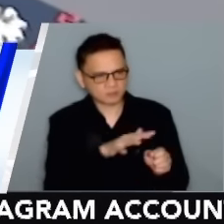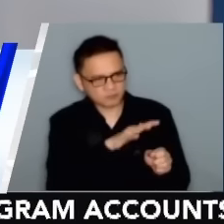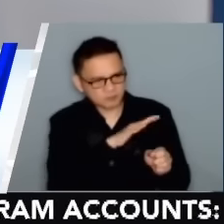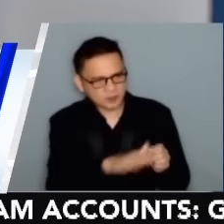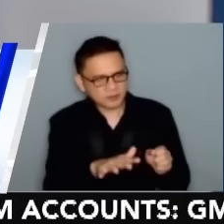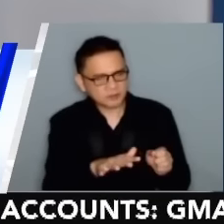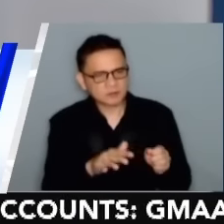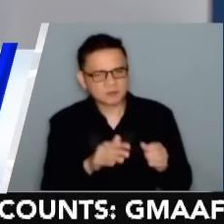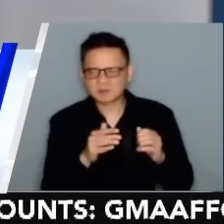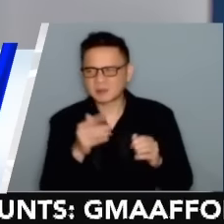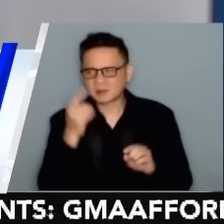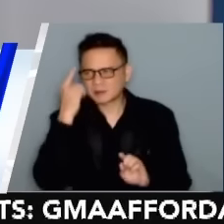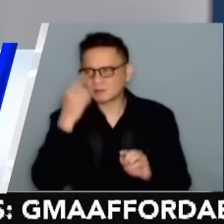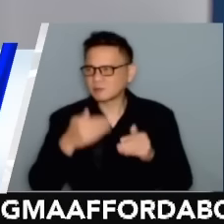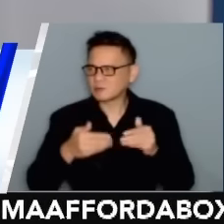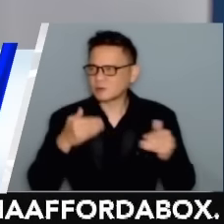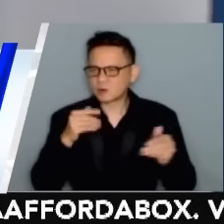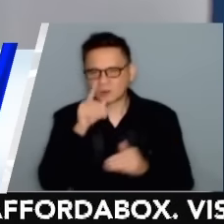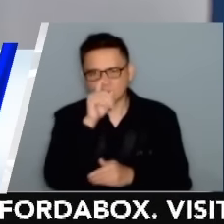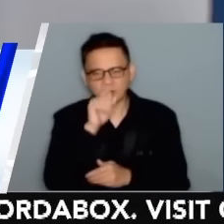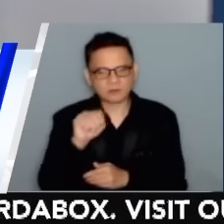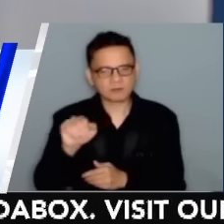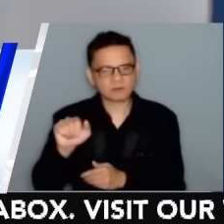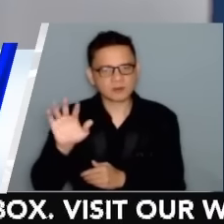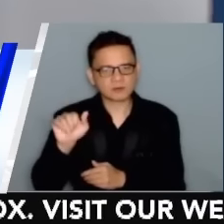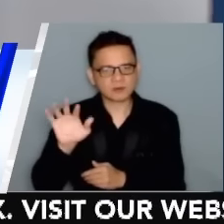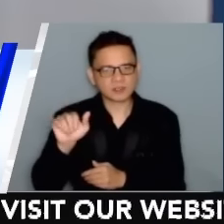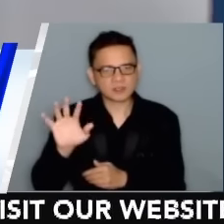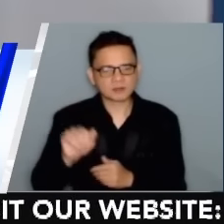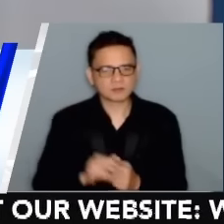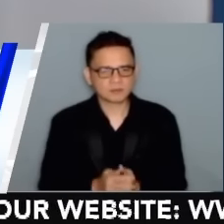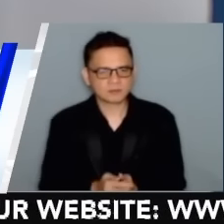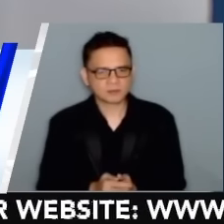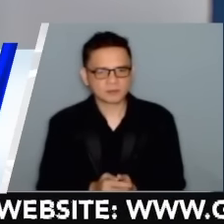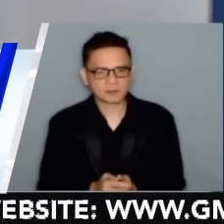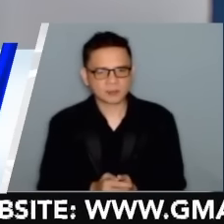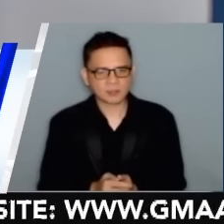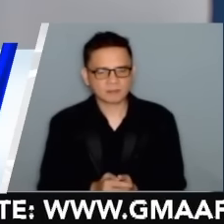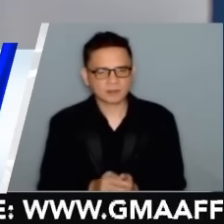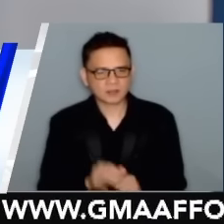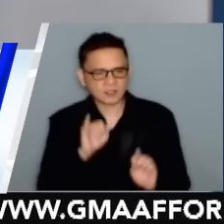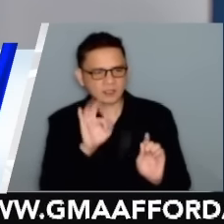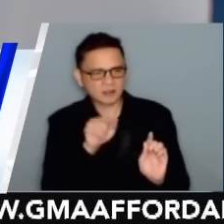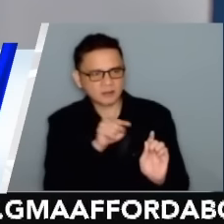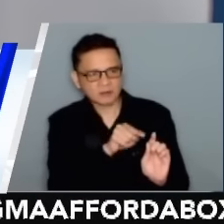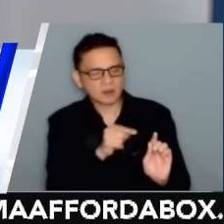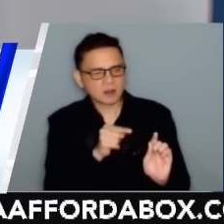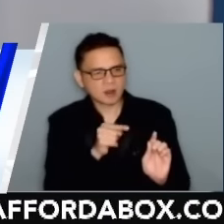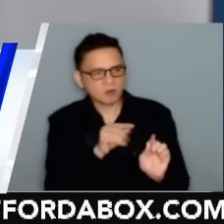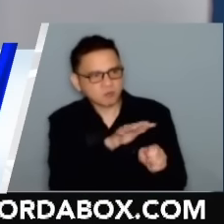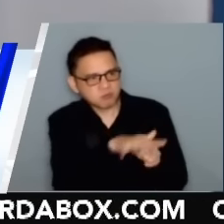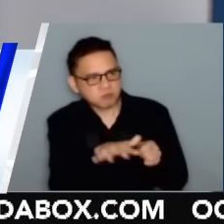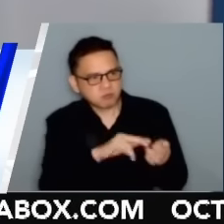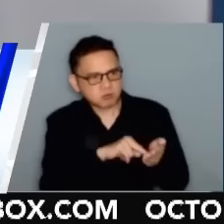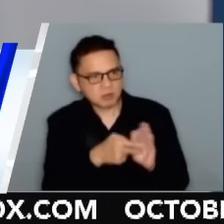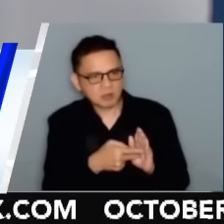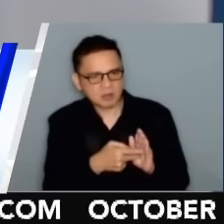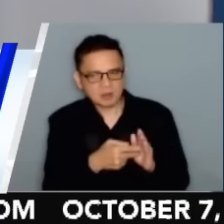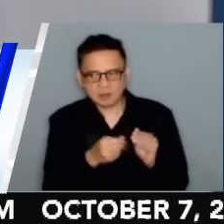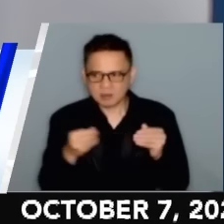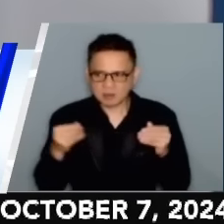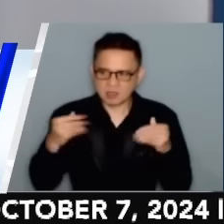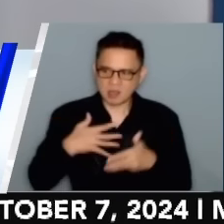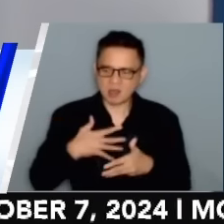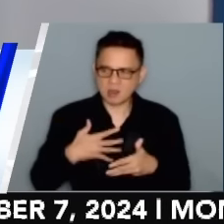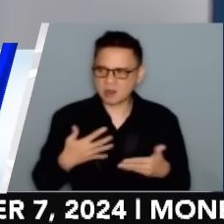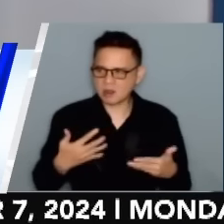years old Alam mo naman yung pag kasong rape nandiyan yyung fear intimidation ah lately